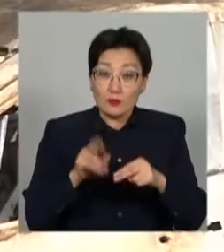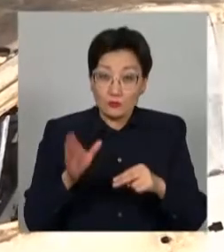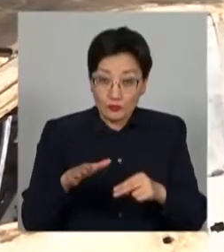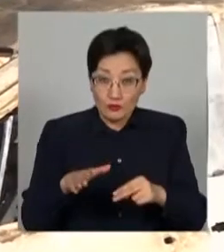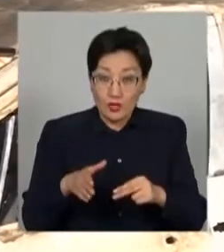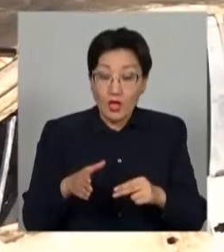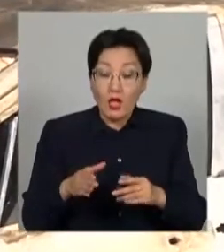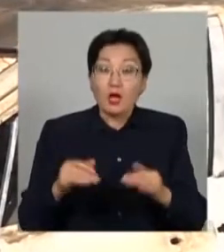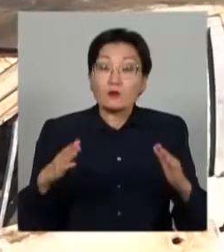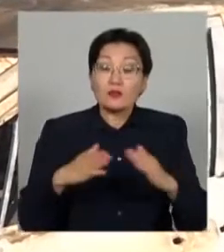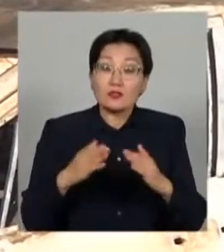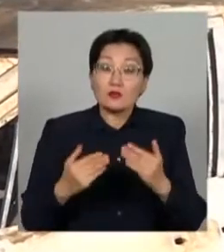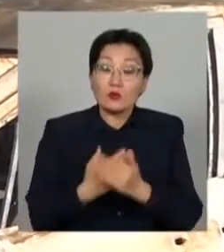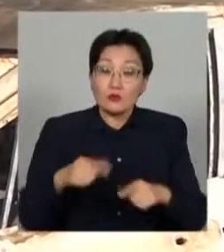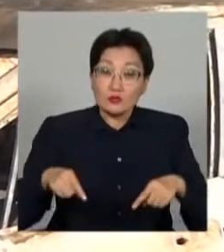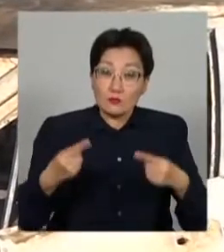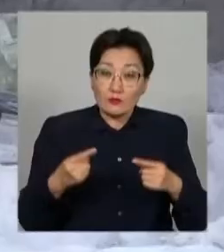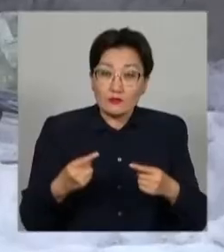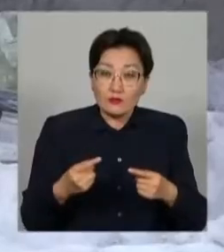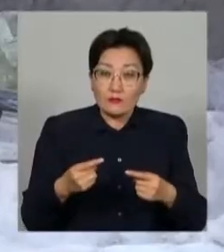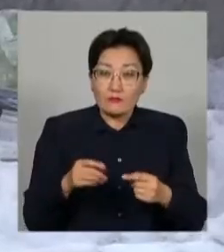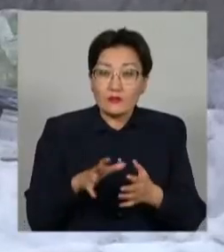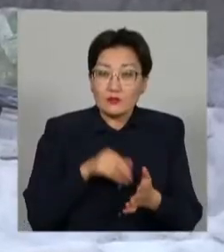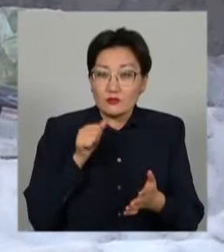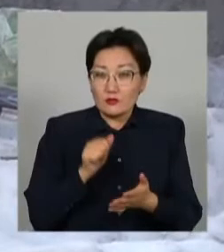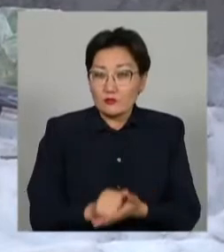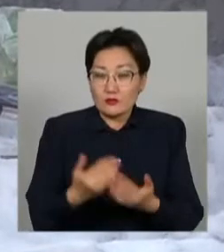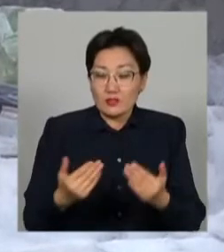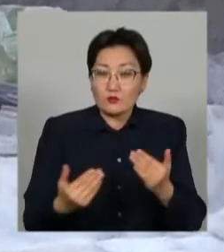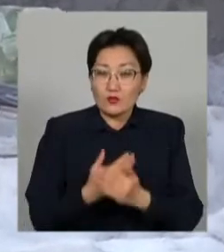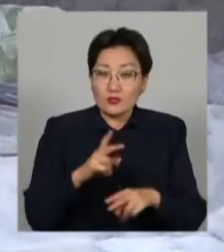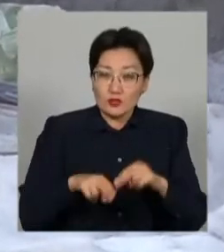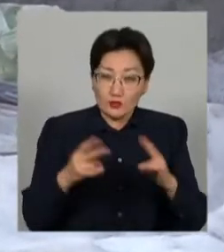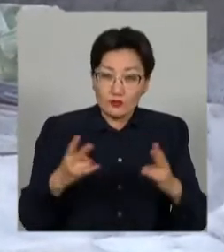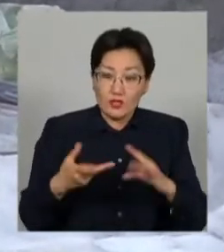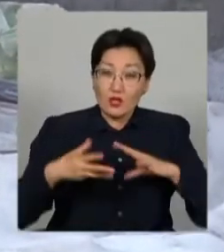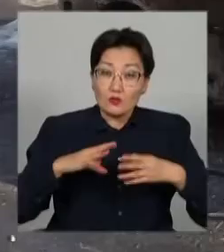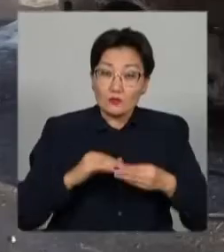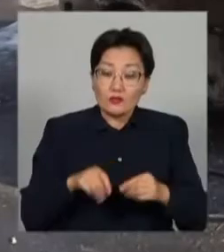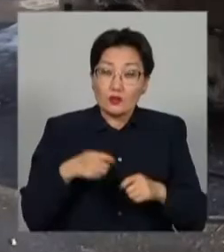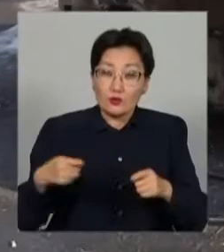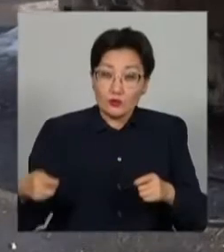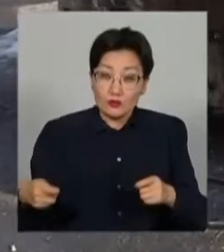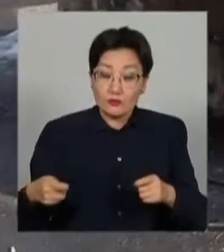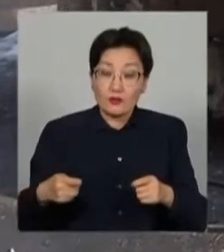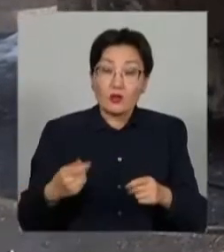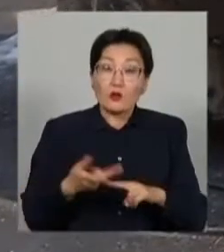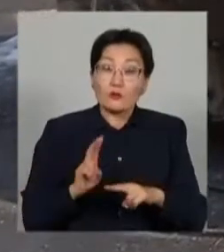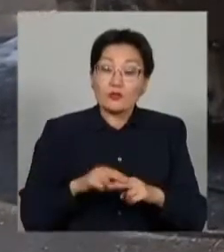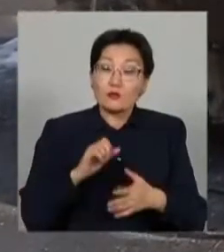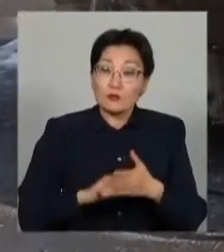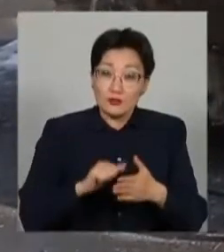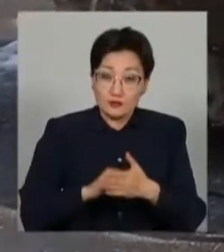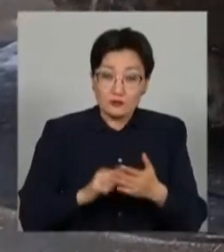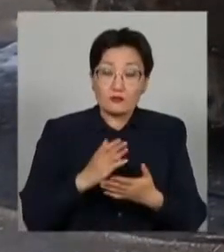жауаптылар. Ал ғимараттар қалпына келтіруге жарамайтын болғандықтан оны қайта салу керек. Нәтиженің созбаққа салынуына да осы себеп